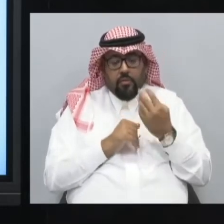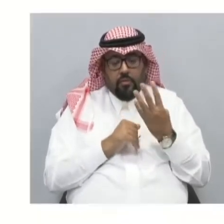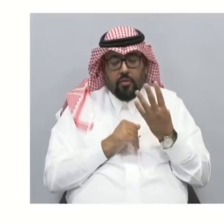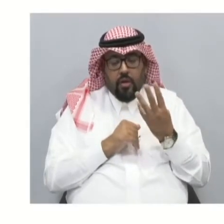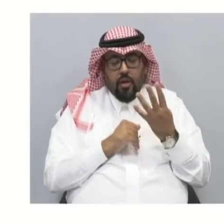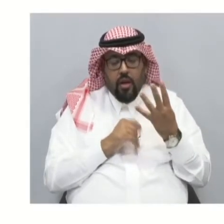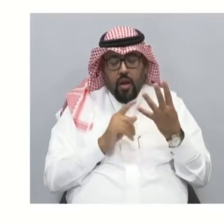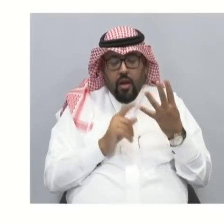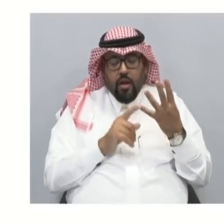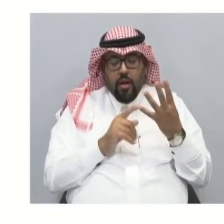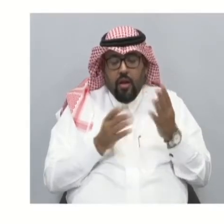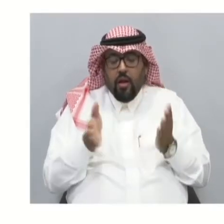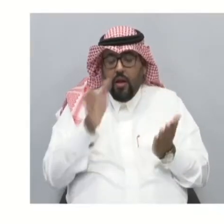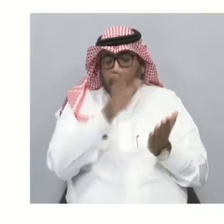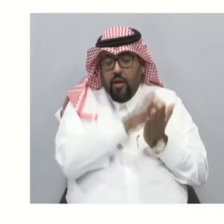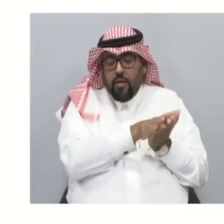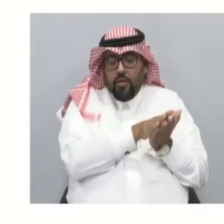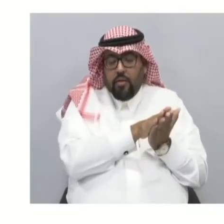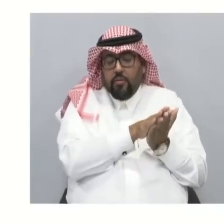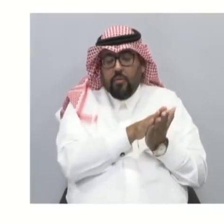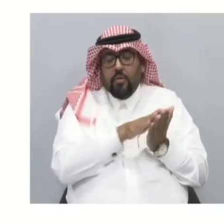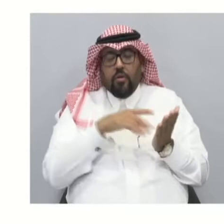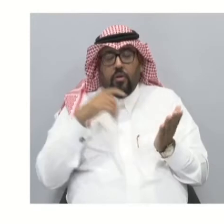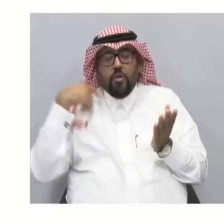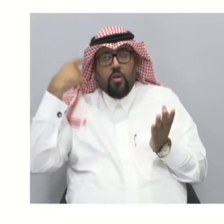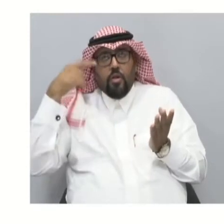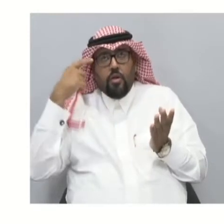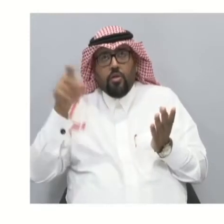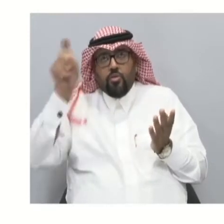لاحظ إغلاق الكتاب والإجابة من الذاكرة عن الأسئلة،